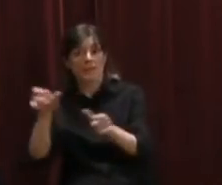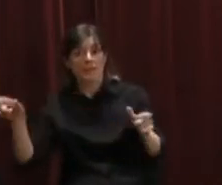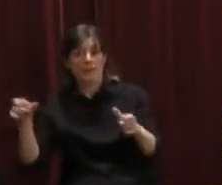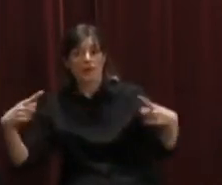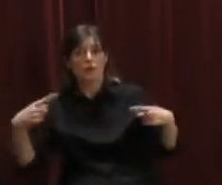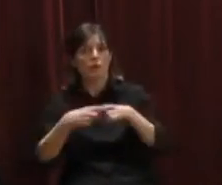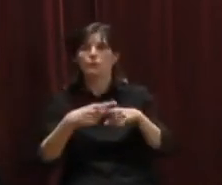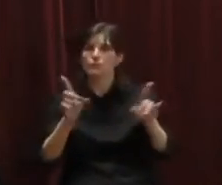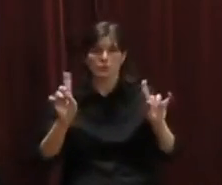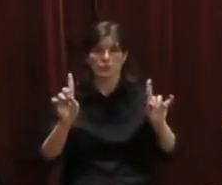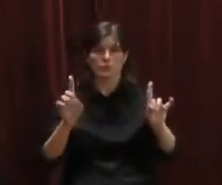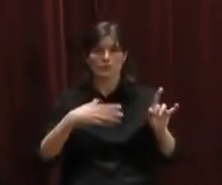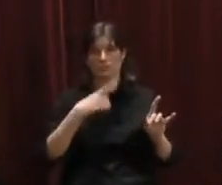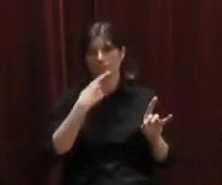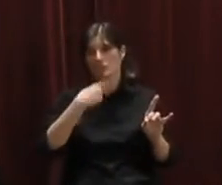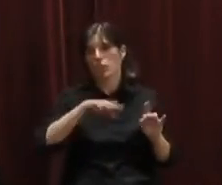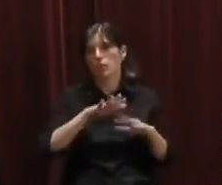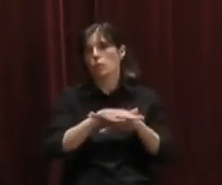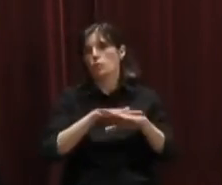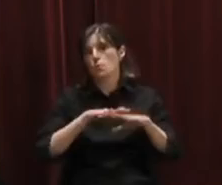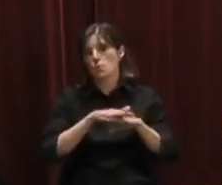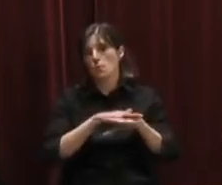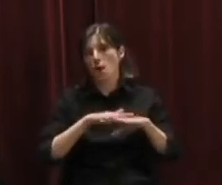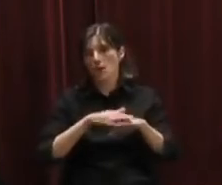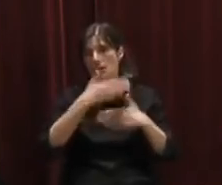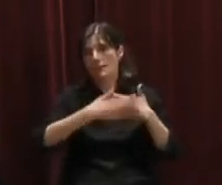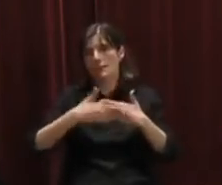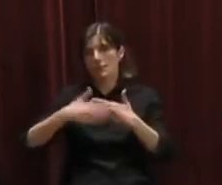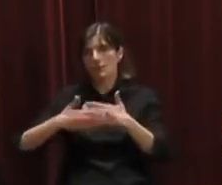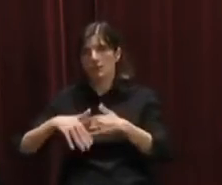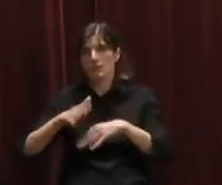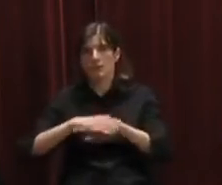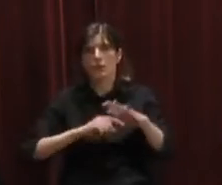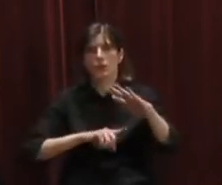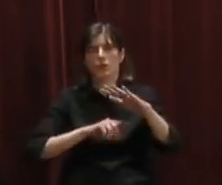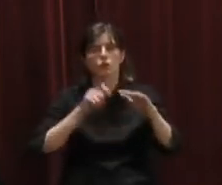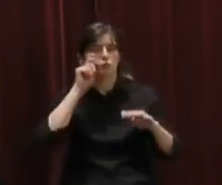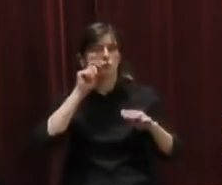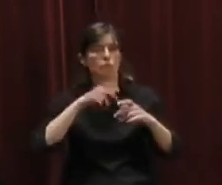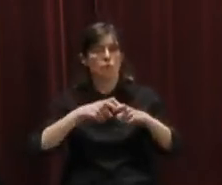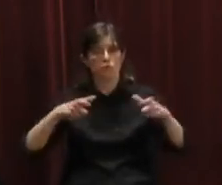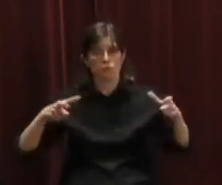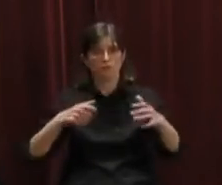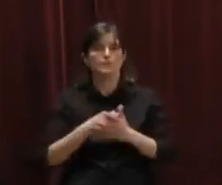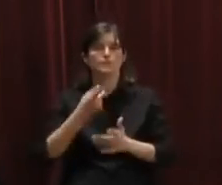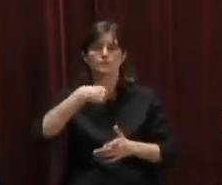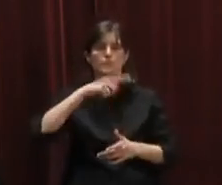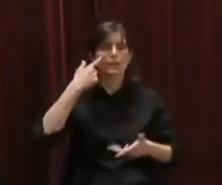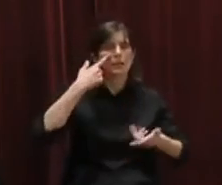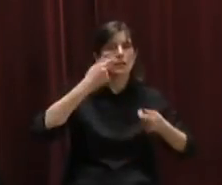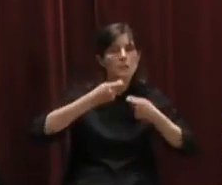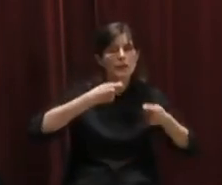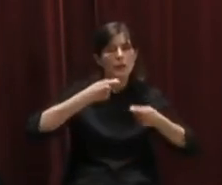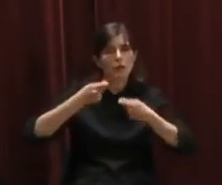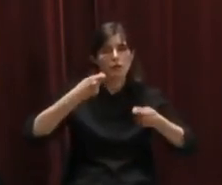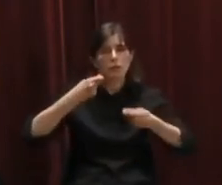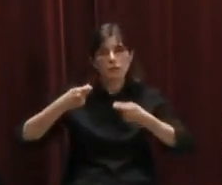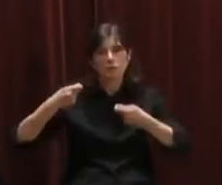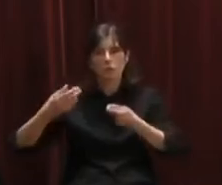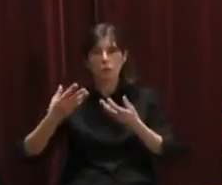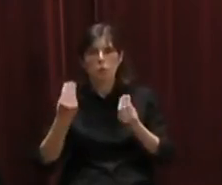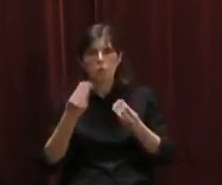les bases per al decreixement turístic. Hi ha hagut inspeccions clares amb un pla d'inspecció que han multat per valor de 600.000 euros